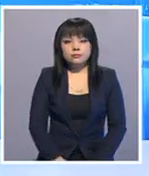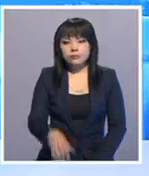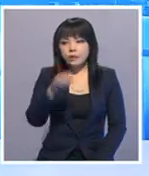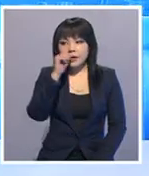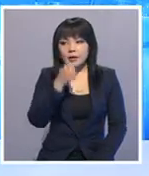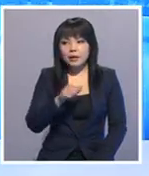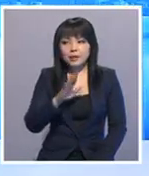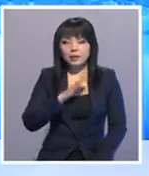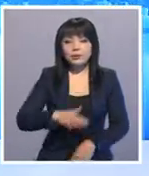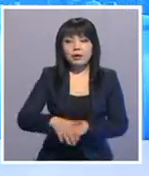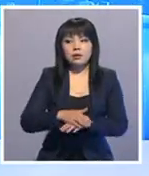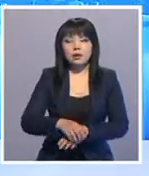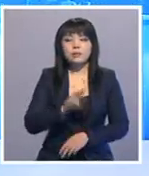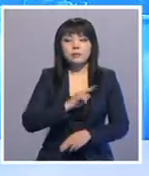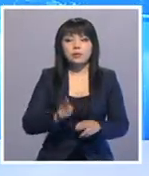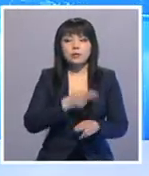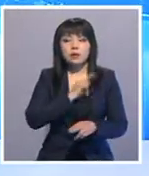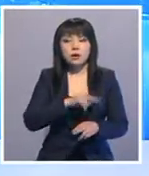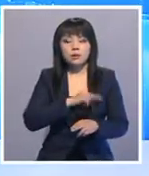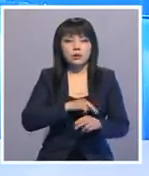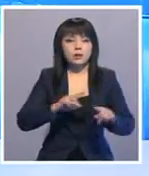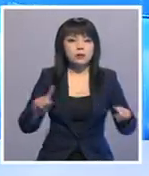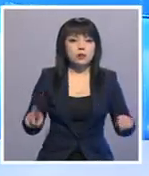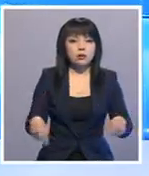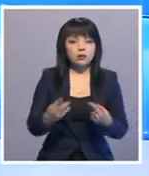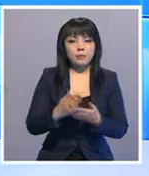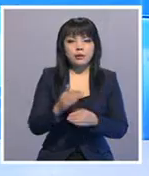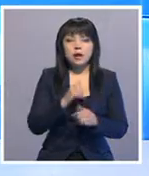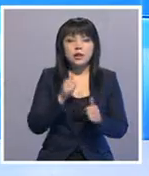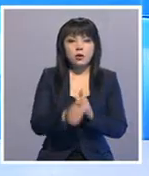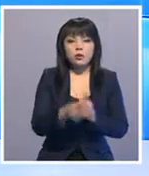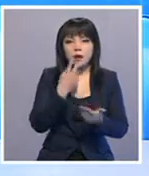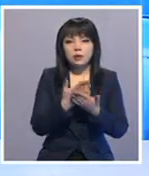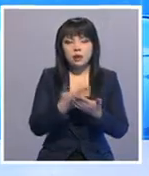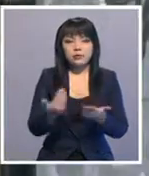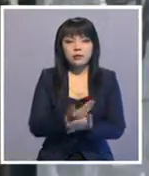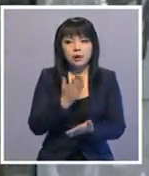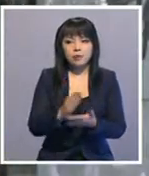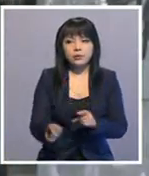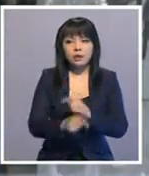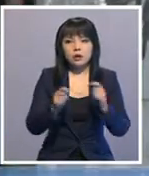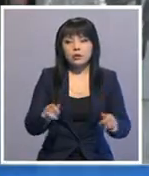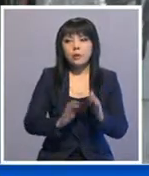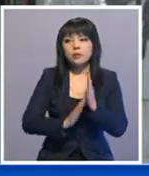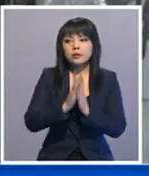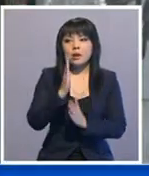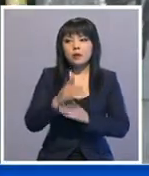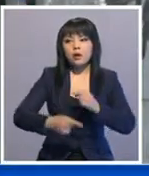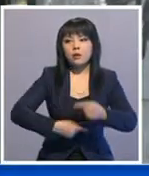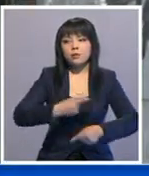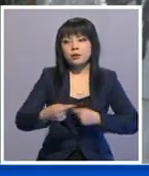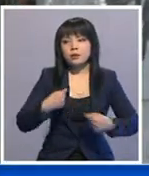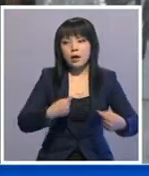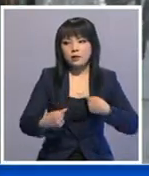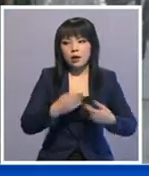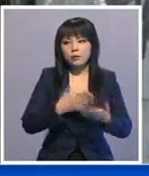Грекияда жұмыссыздық деңгейі 28%-ға жетіп, рекорд жаңартты. Бұл проблема әсіресе өскелең ұрпаққа ауыр тиіп отыр. Бүгін түскен мәліметке